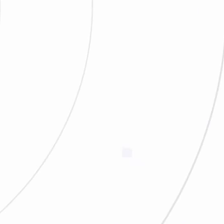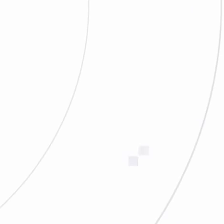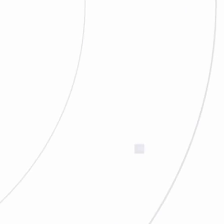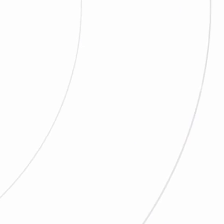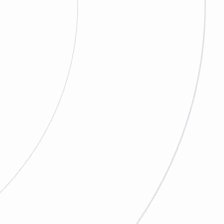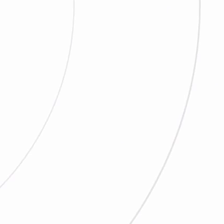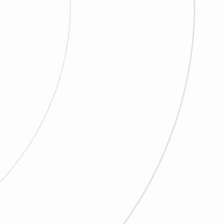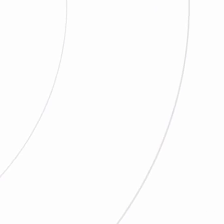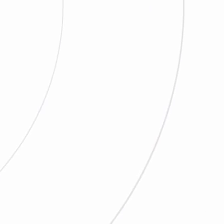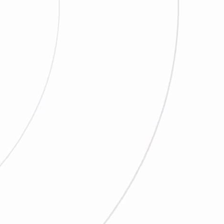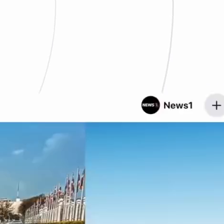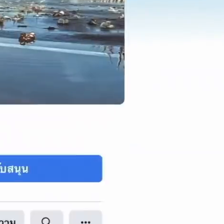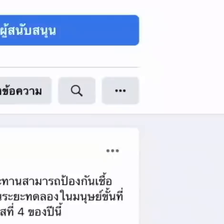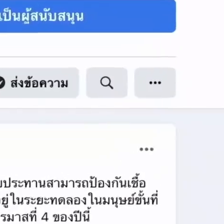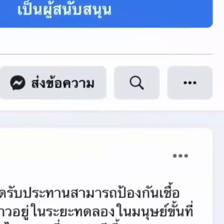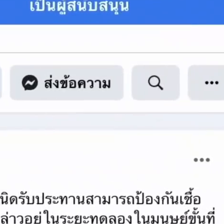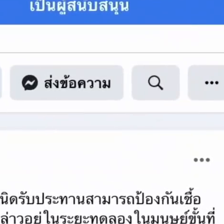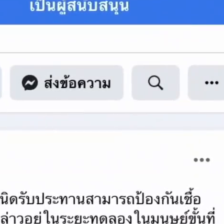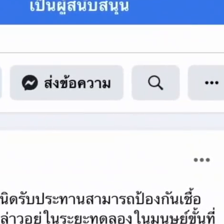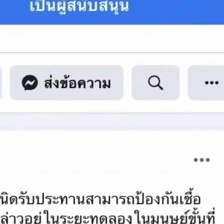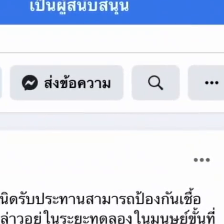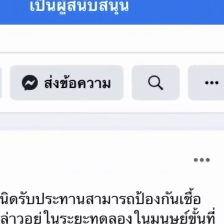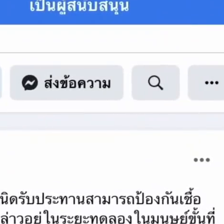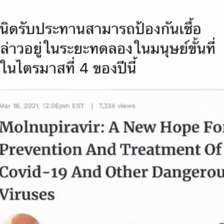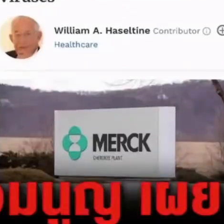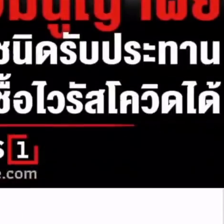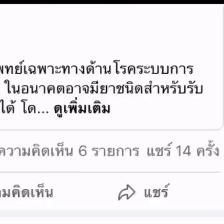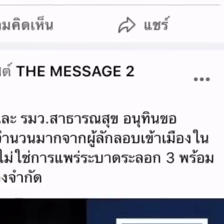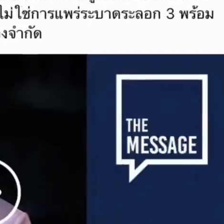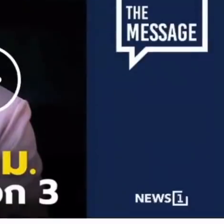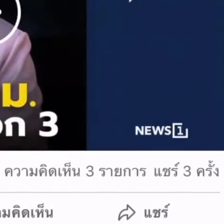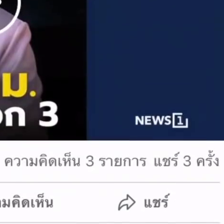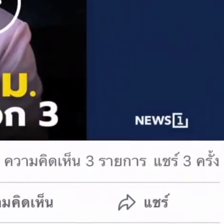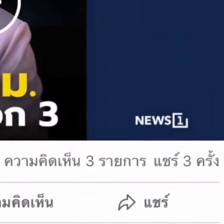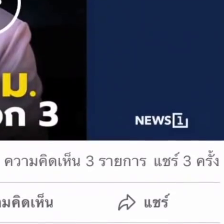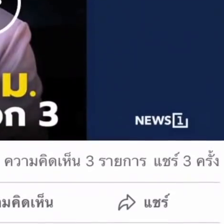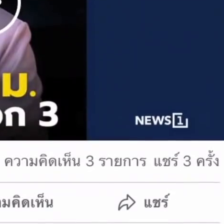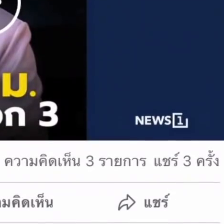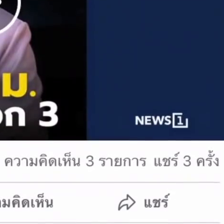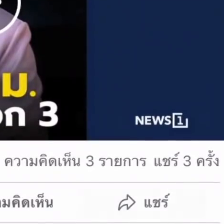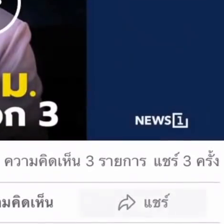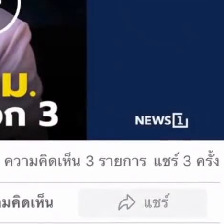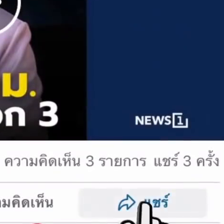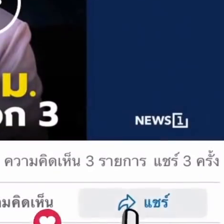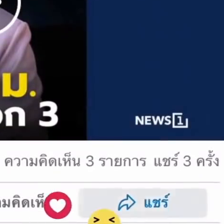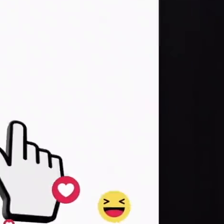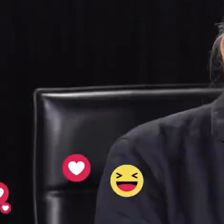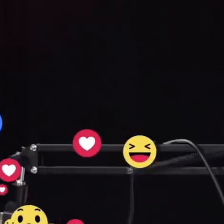า News 1ทาง Facebook กดไลค์กดแชร์เพจ News 1